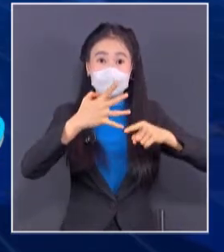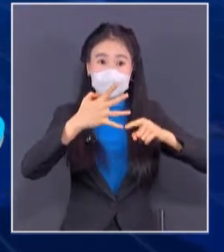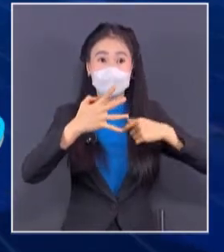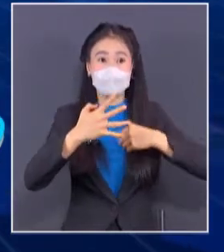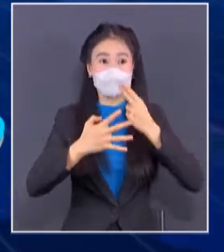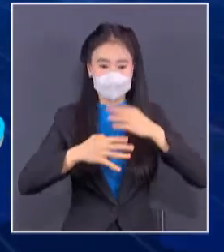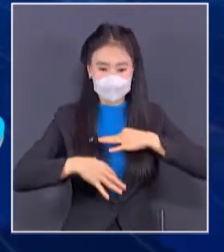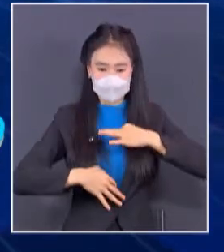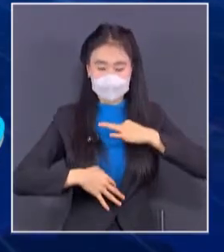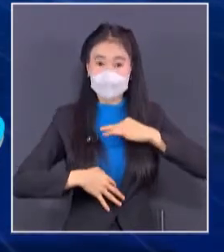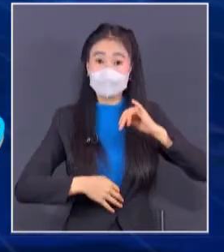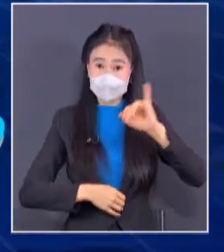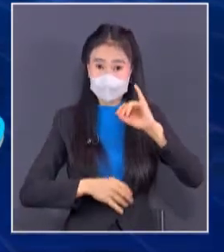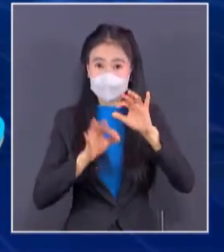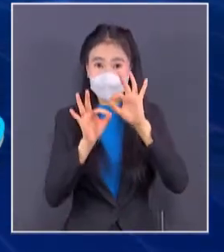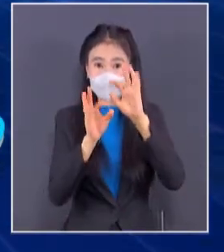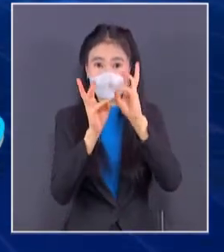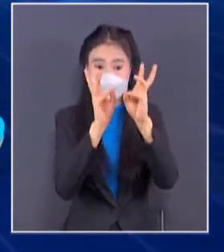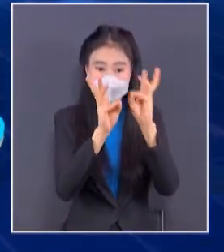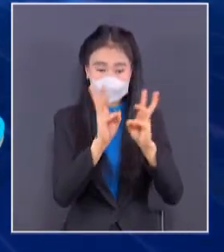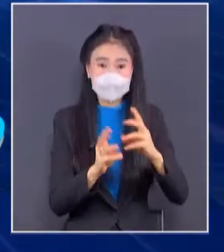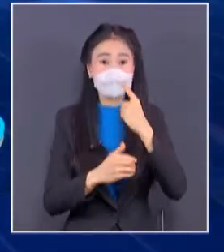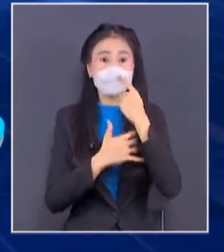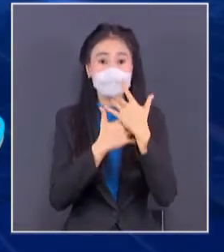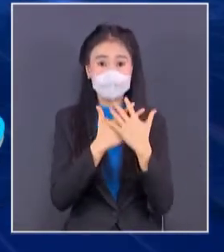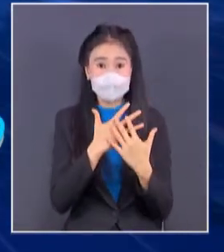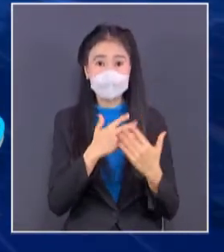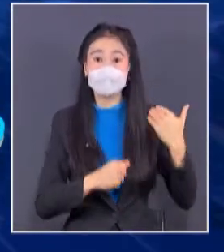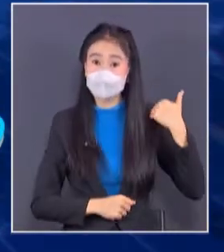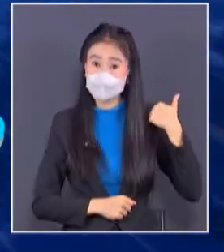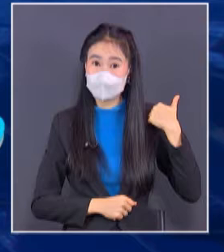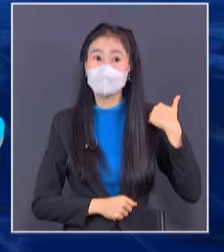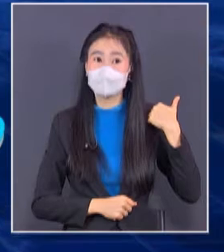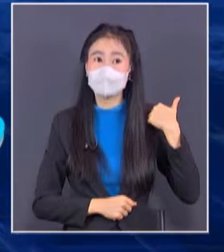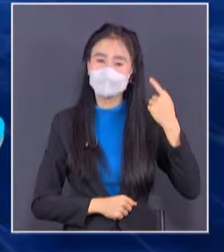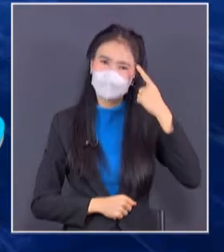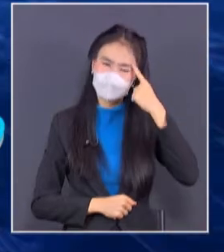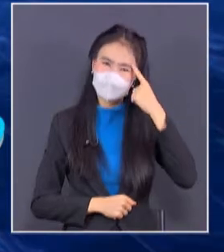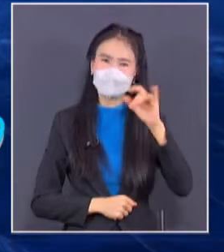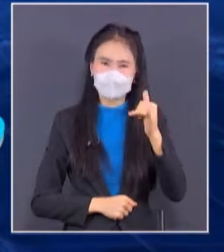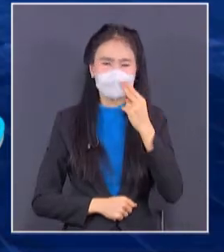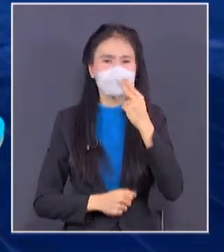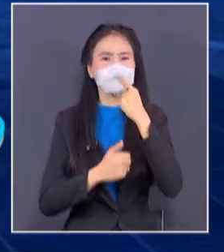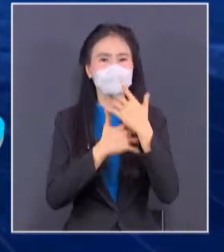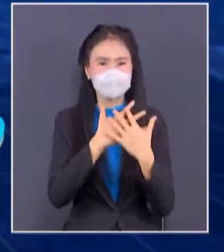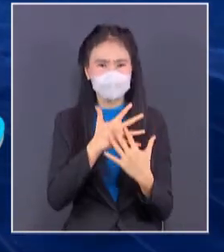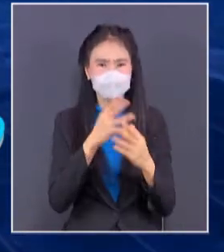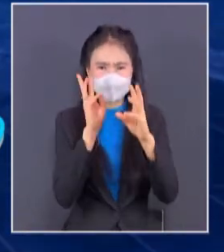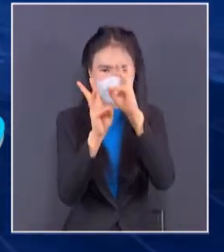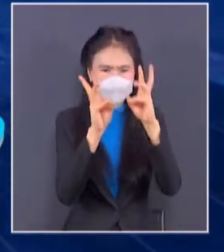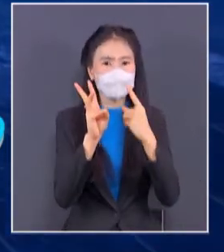ใช่ไหม ลายสีขาวจุดๆแล้วก็มีคราบแดงๆเนี่ยแล้วก็ระบุว่านี่น่าจะเป็นคราบเลือดนะที่เปื้อนอยู่ที่